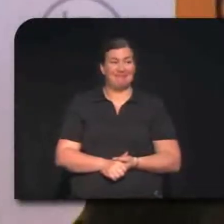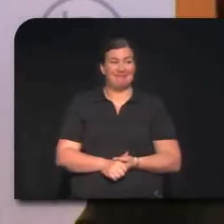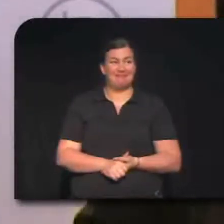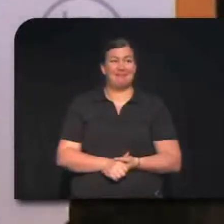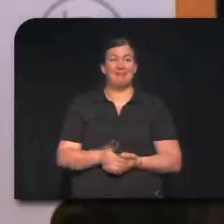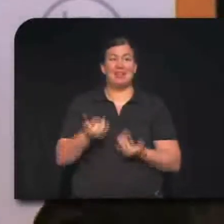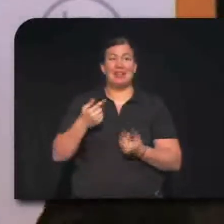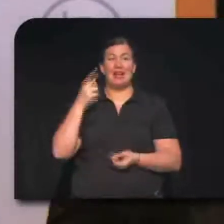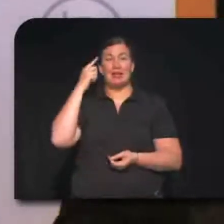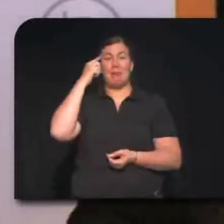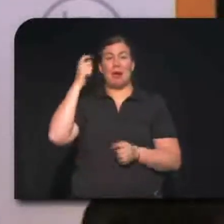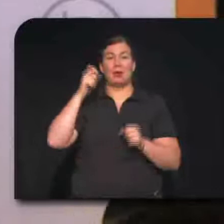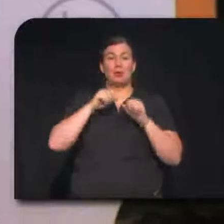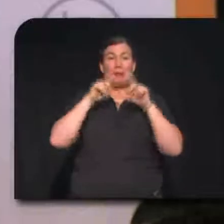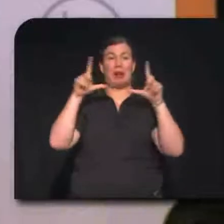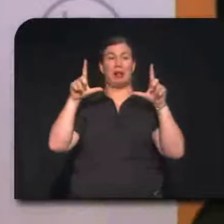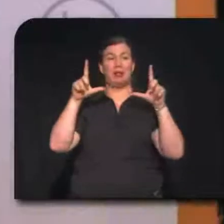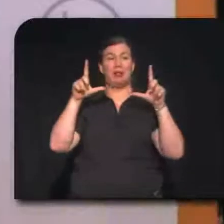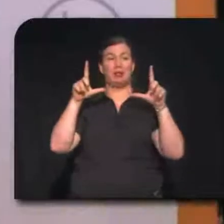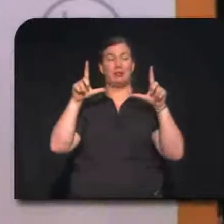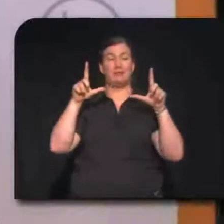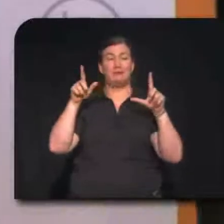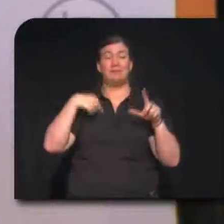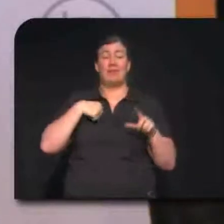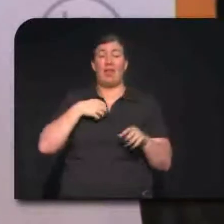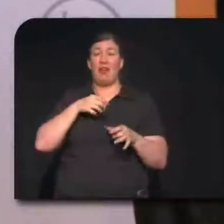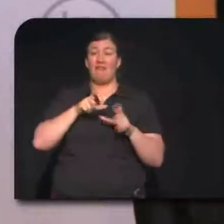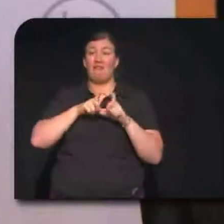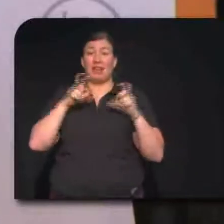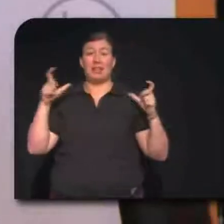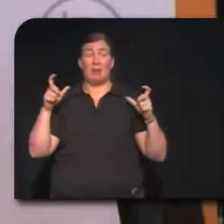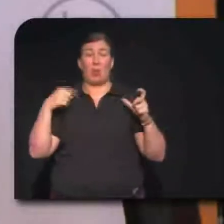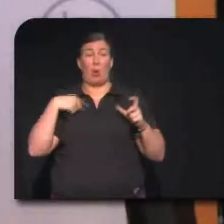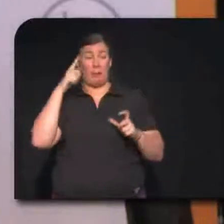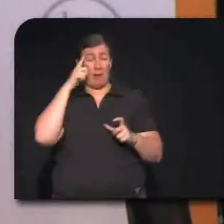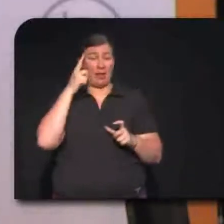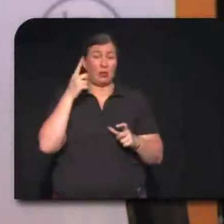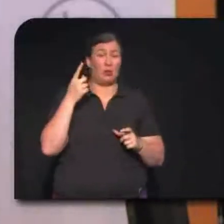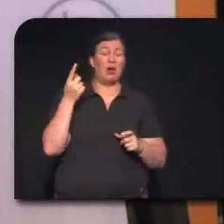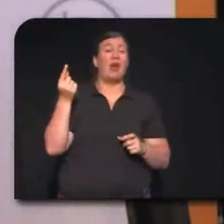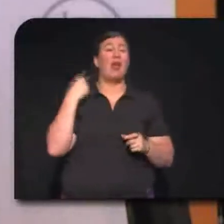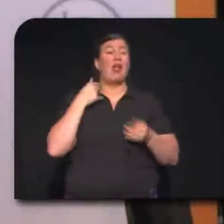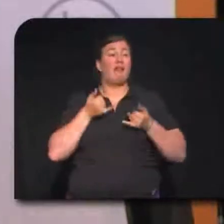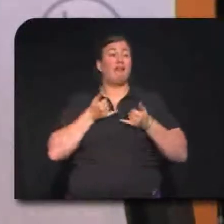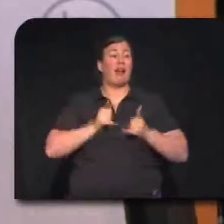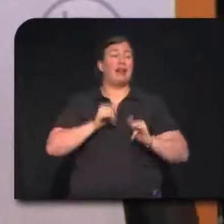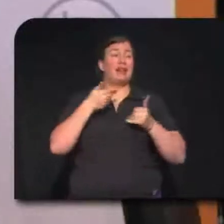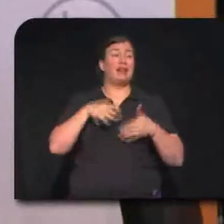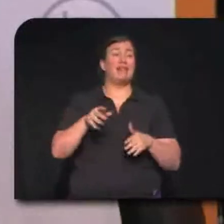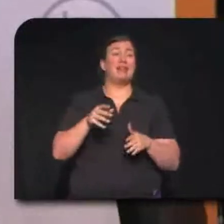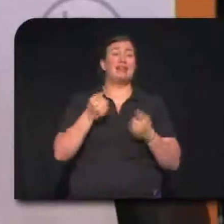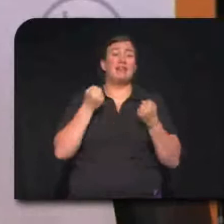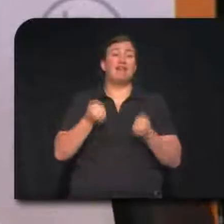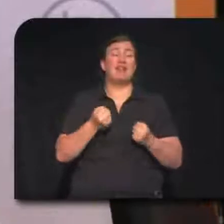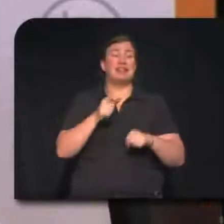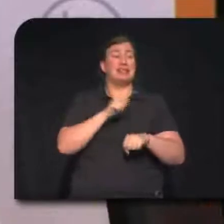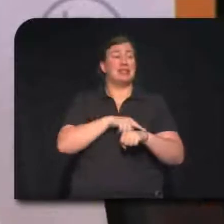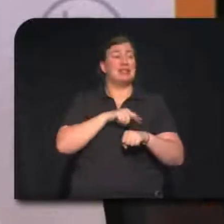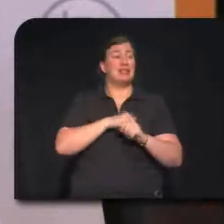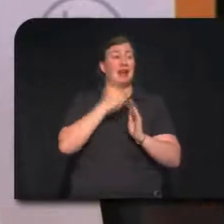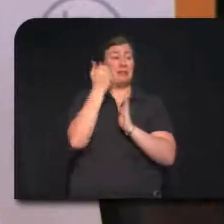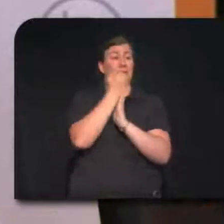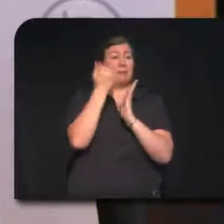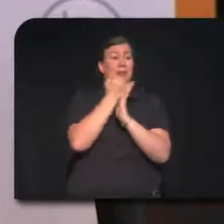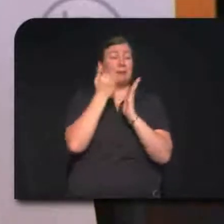ein Meinungsbild ist die Versammlung der Meinung dass sie am Freitag angenommene tu feste Zeit Slots für den heutigen Sonntag